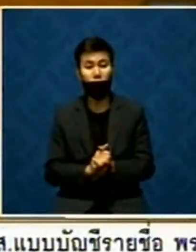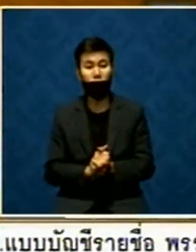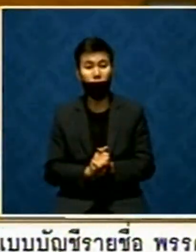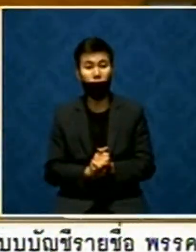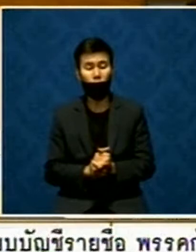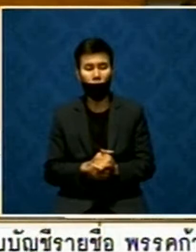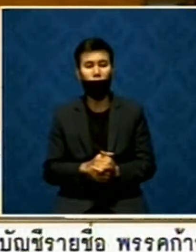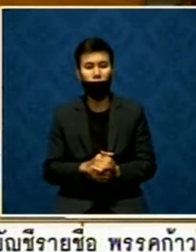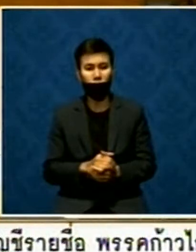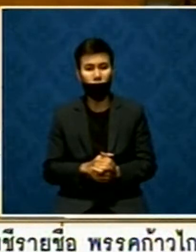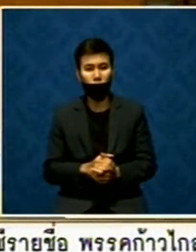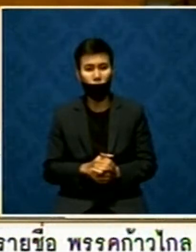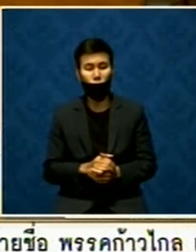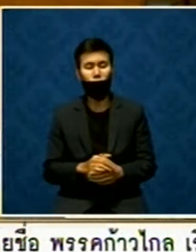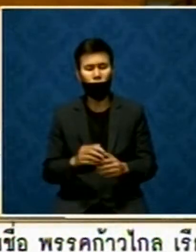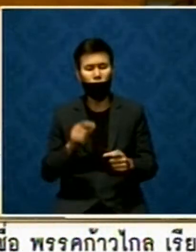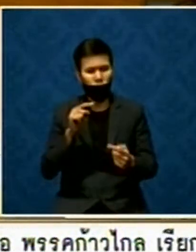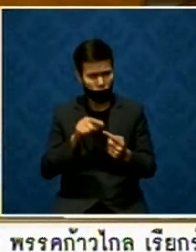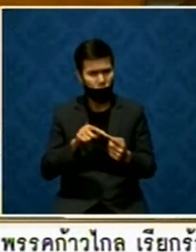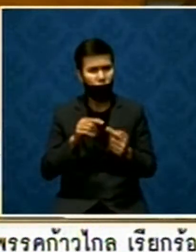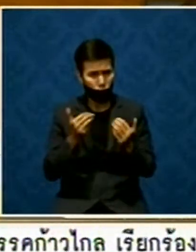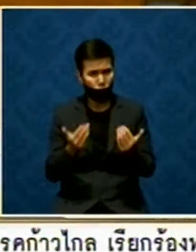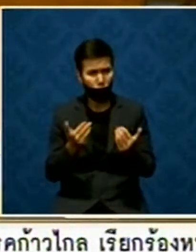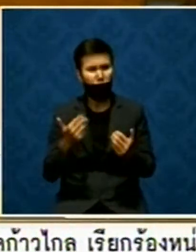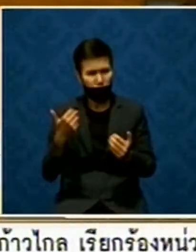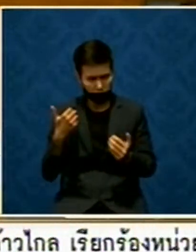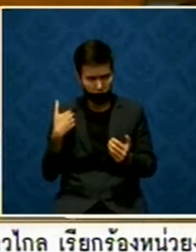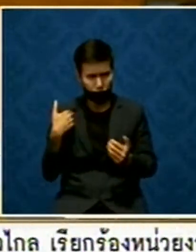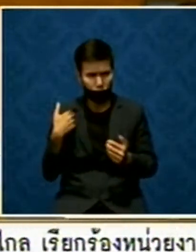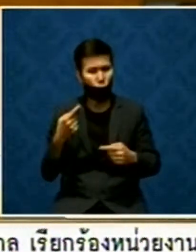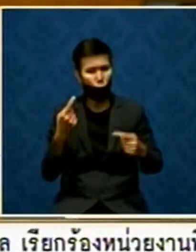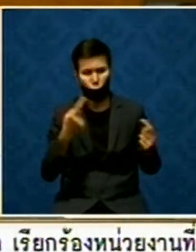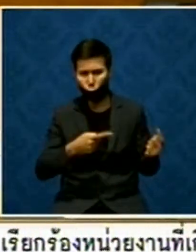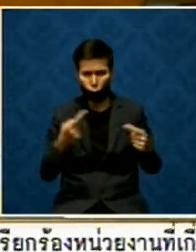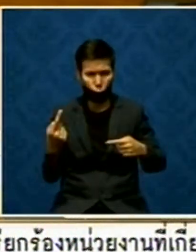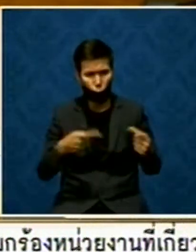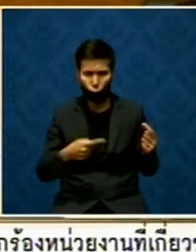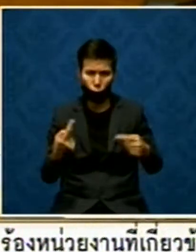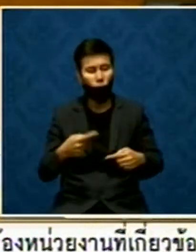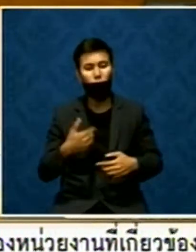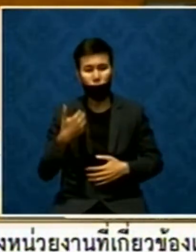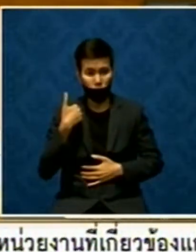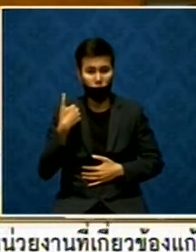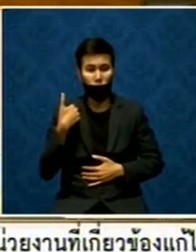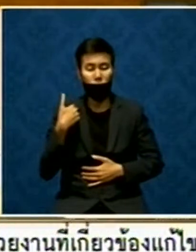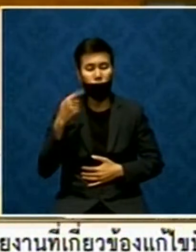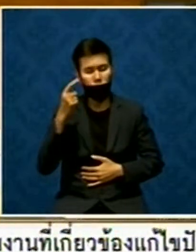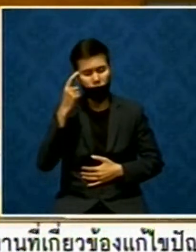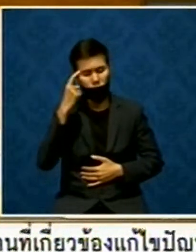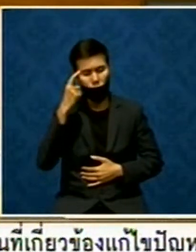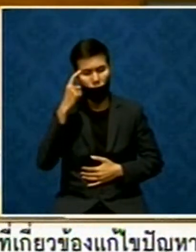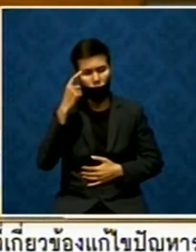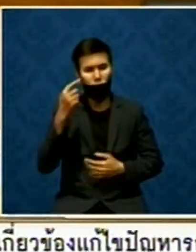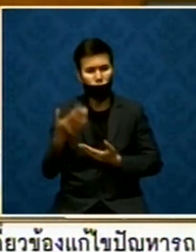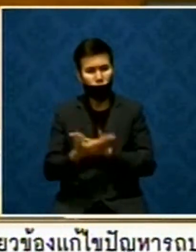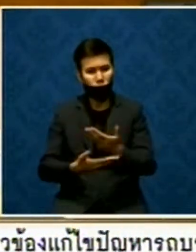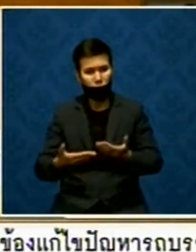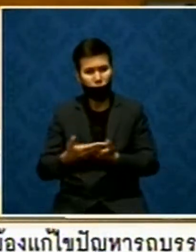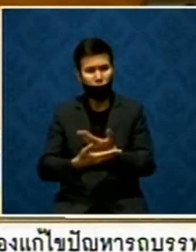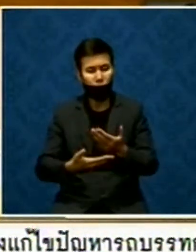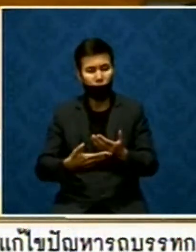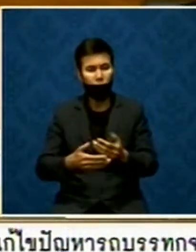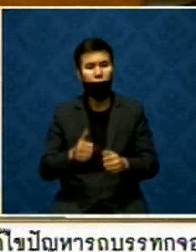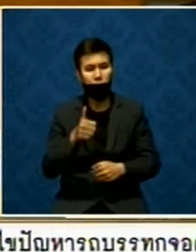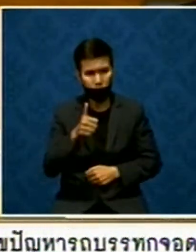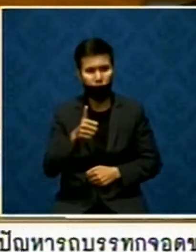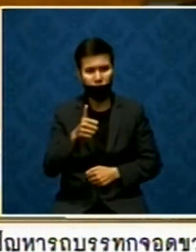ไม่ใช่11แล้วนะเขาจะ15ละ 15 ก็คือจัดเต็มเหมือนเดิม15นี่เป็นรายชื่อที่เคยกวาดไว้หมด ก็บอกว่า